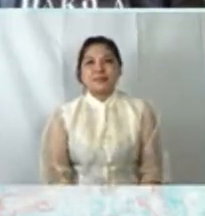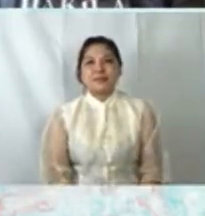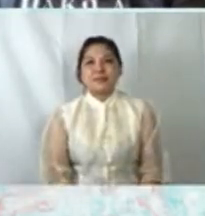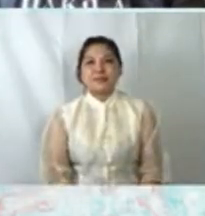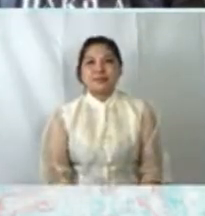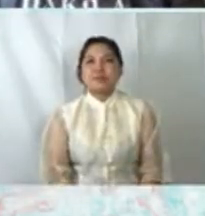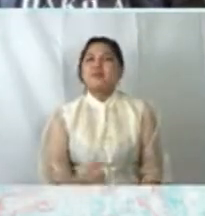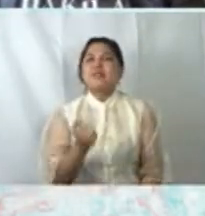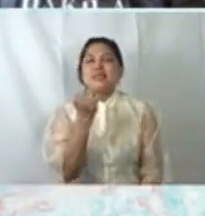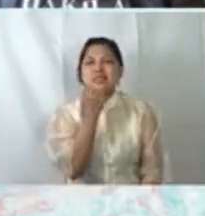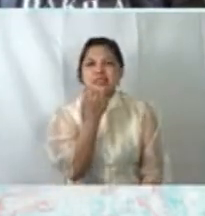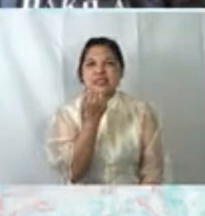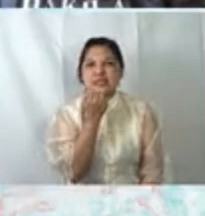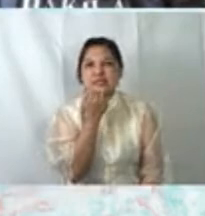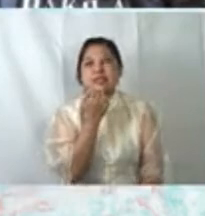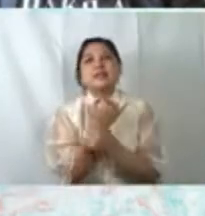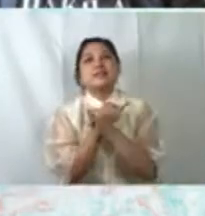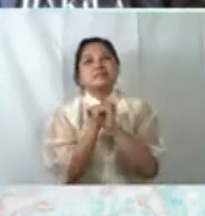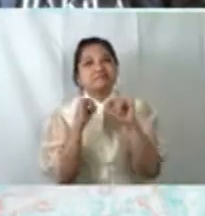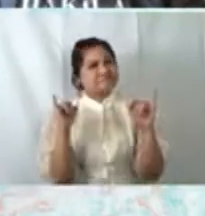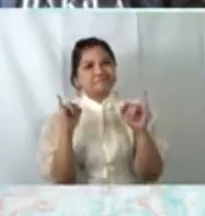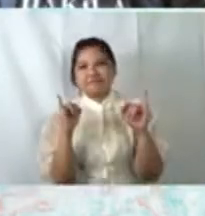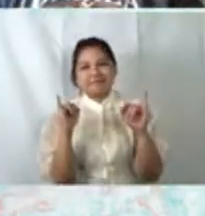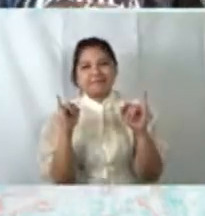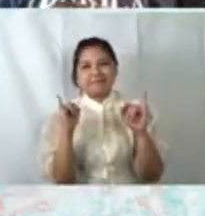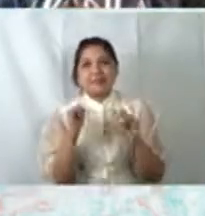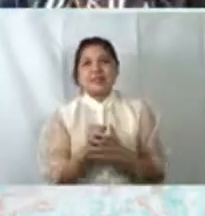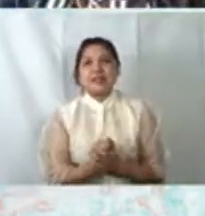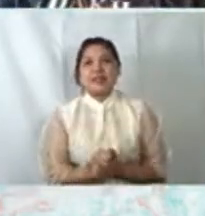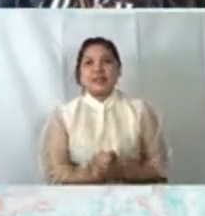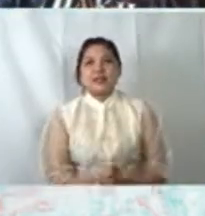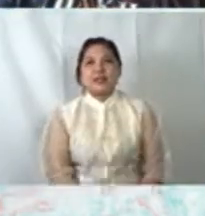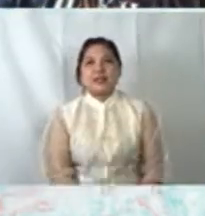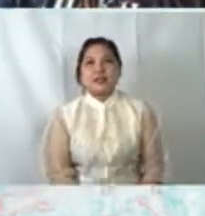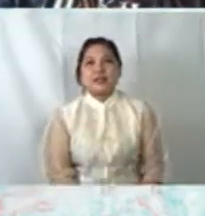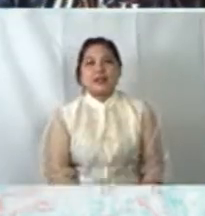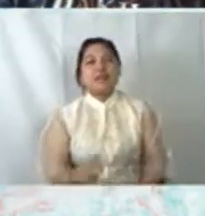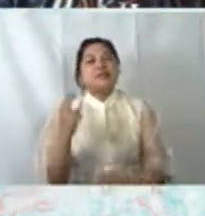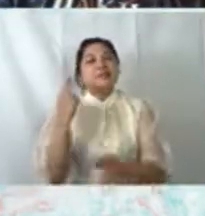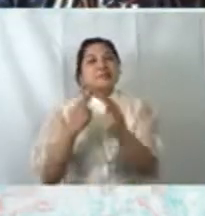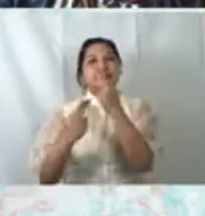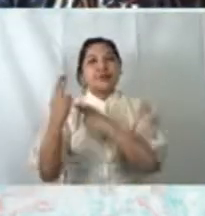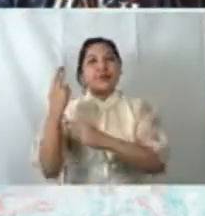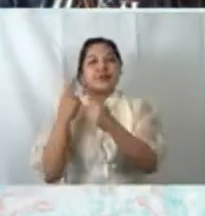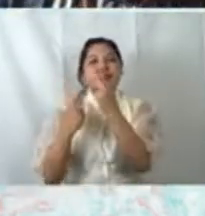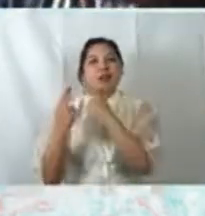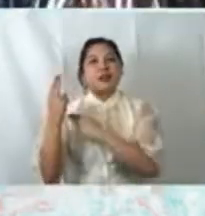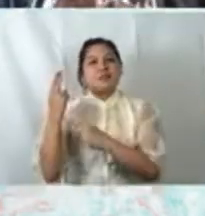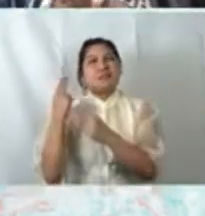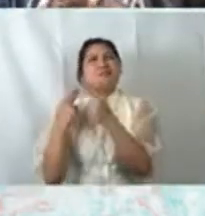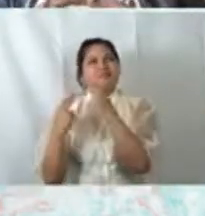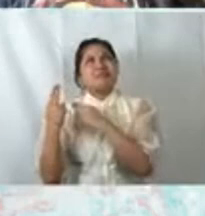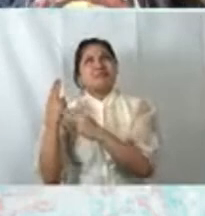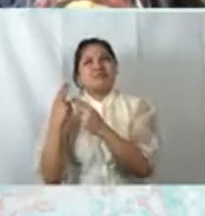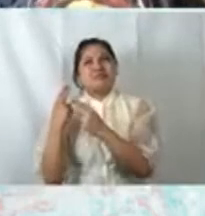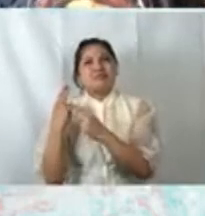Mali ang ating Independence Day. Isa siyang historical na